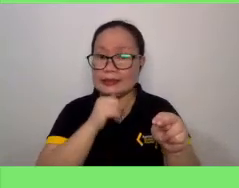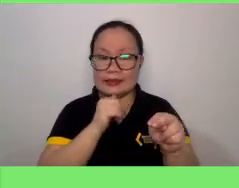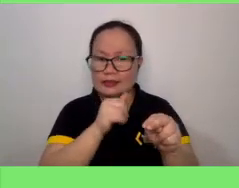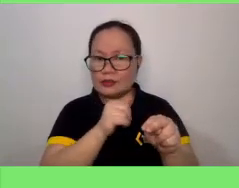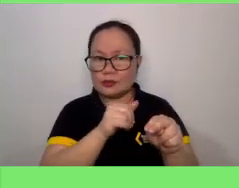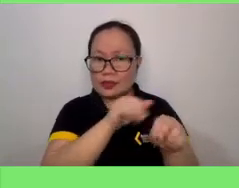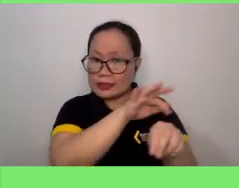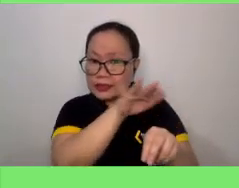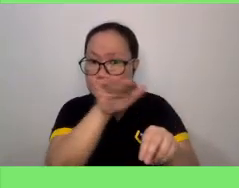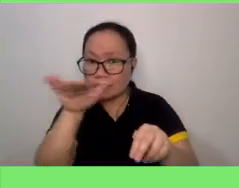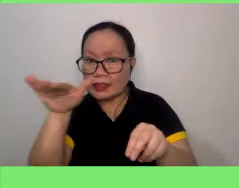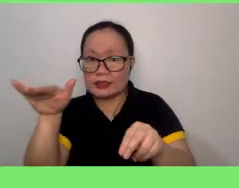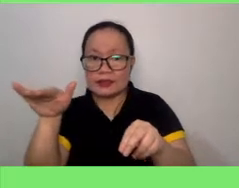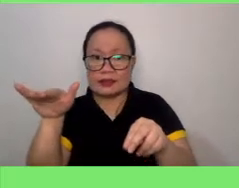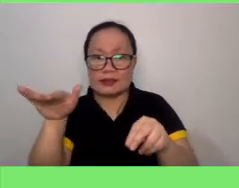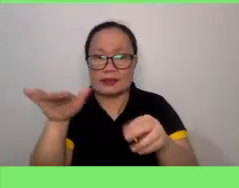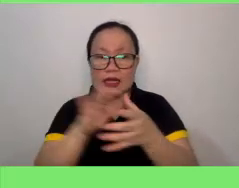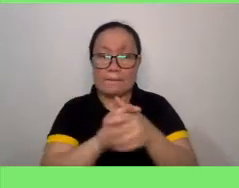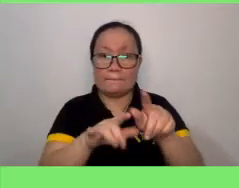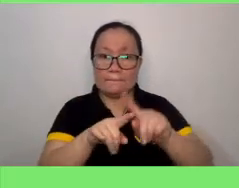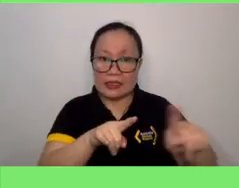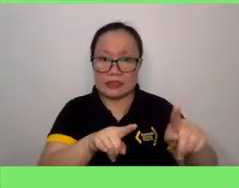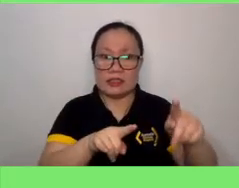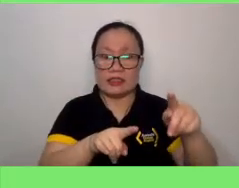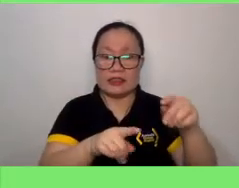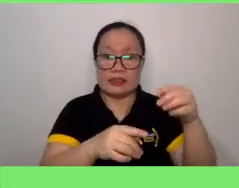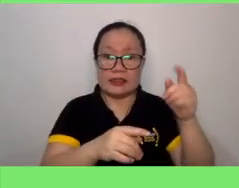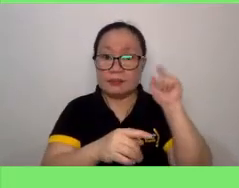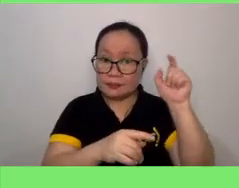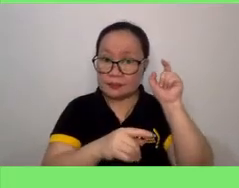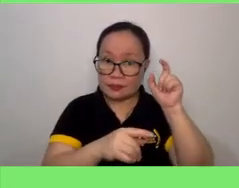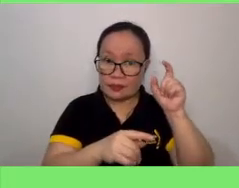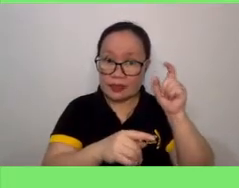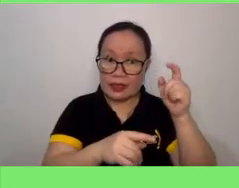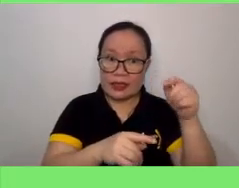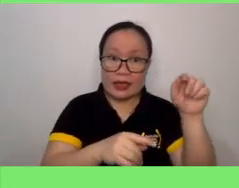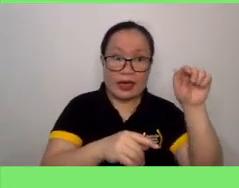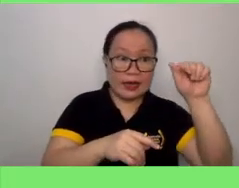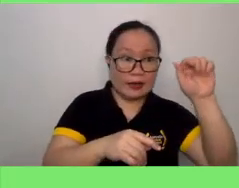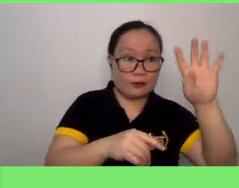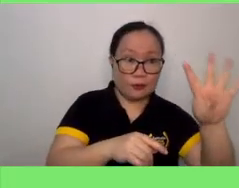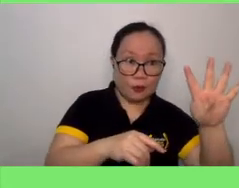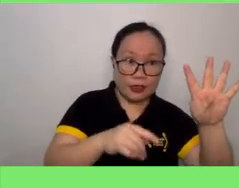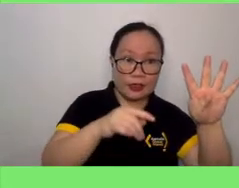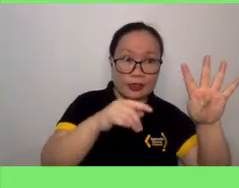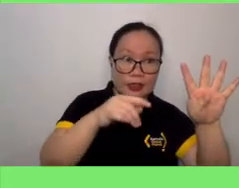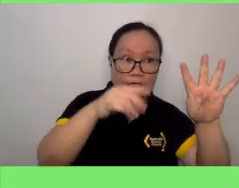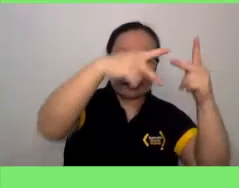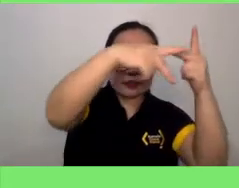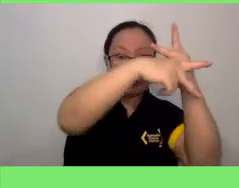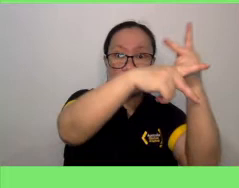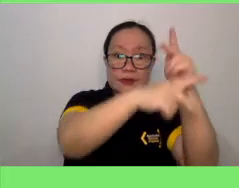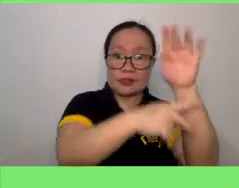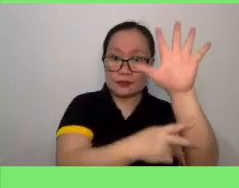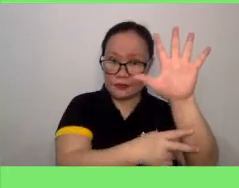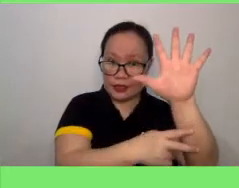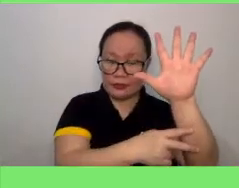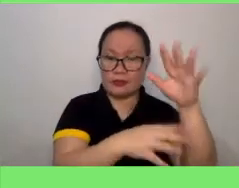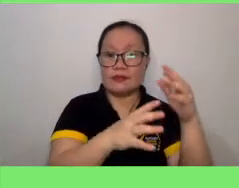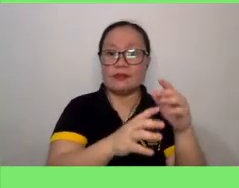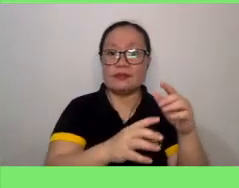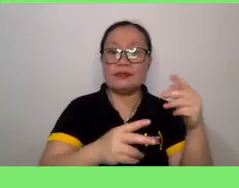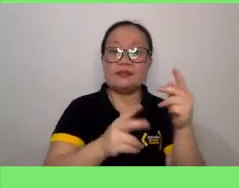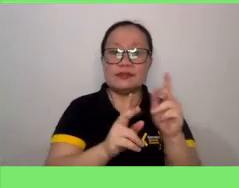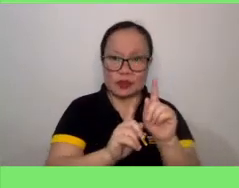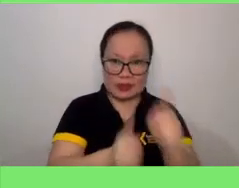exponent, ang gagawin lang po natin dyan, i-multiply mo na lang po ito. So, a raised to 4 times 5, that is a raised